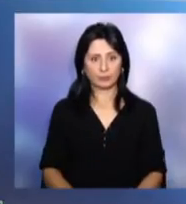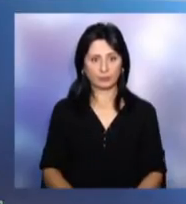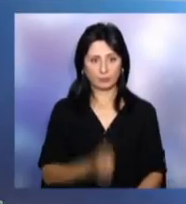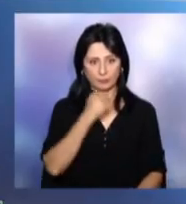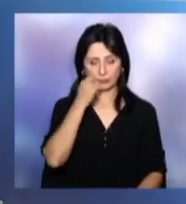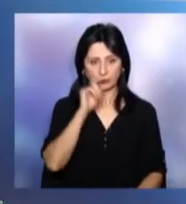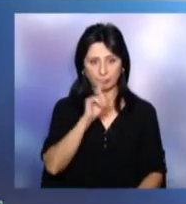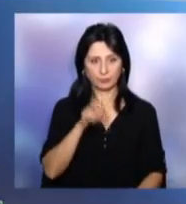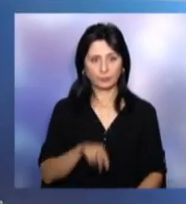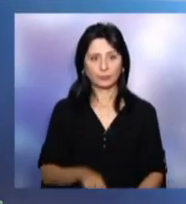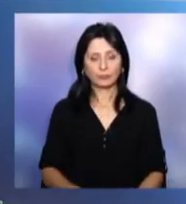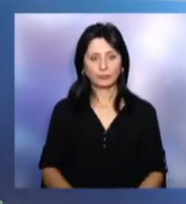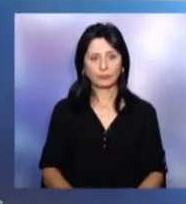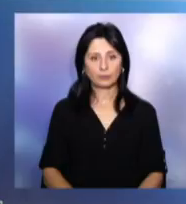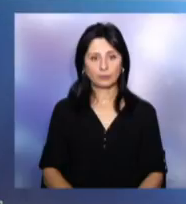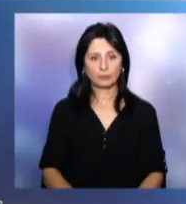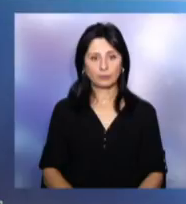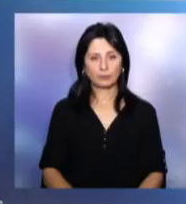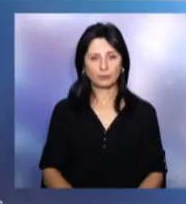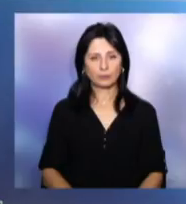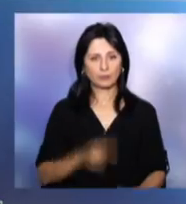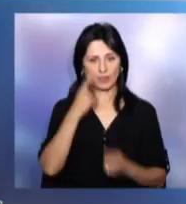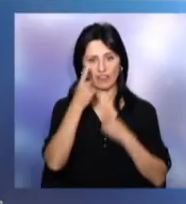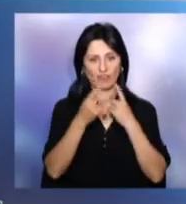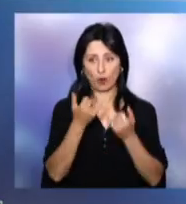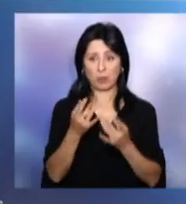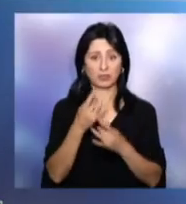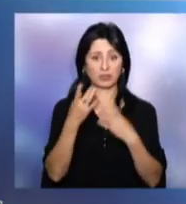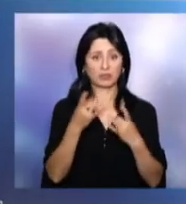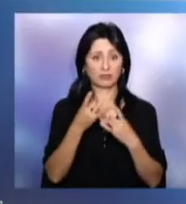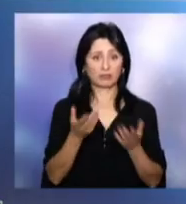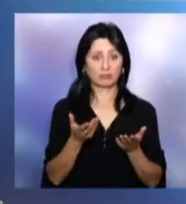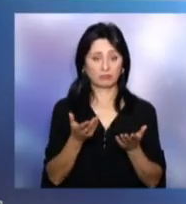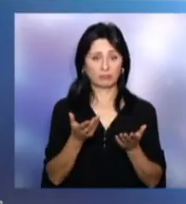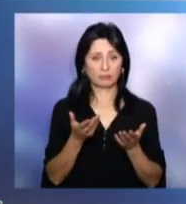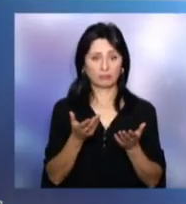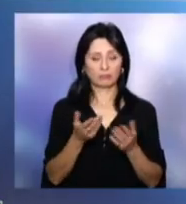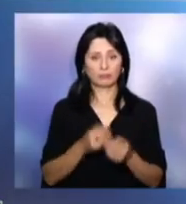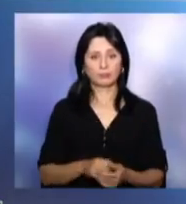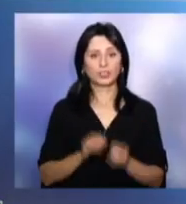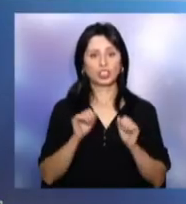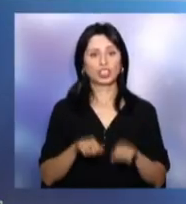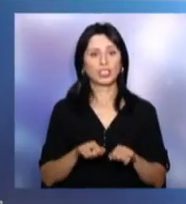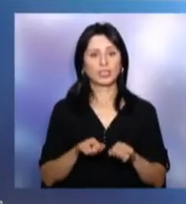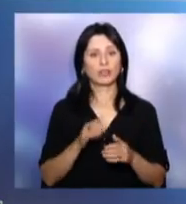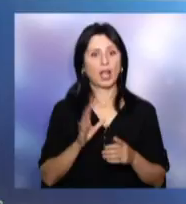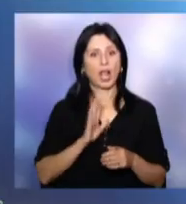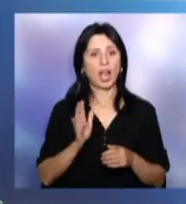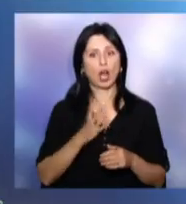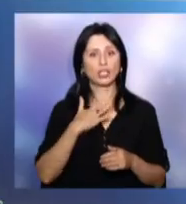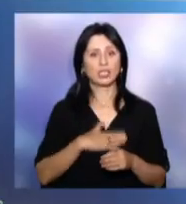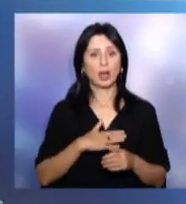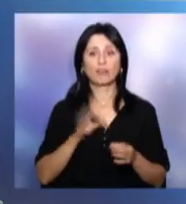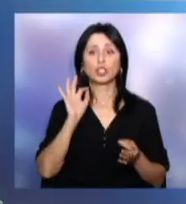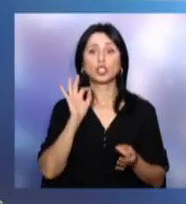მადლობა შეკითხვისთვის. იცით, ინფორმაცია, რომელიც ახლა თქვენ მოგვაწოდეთ, შეიძლება არ იყოს